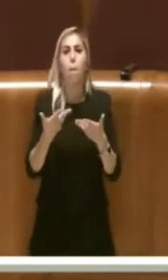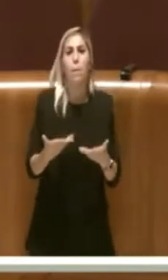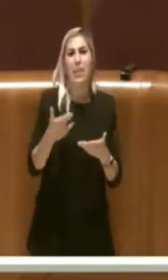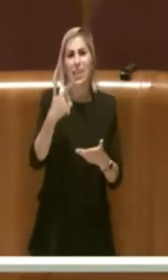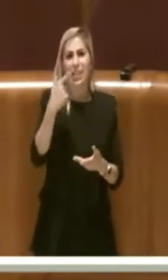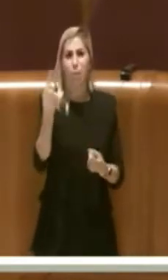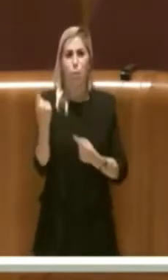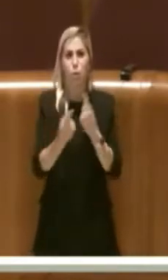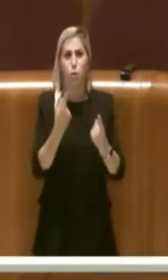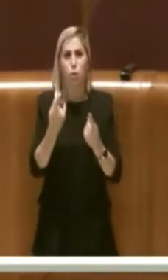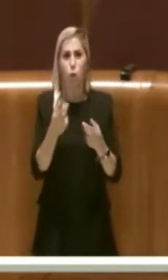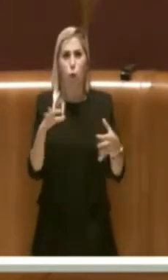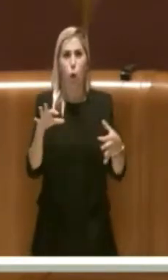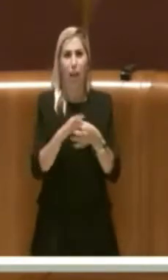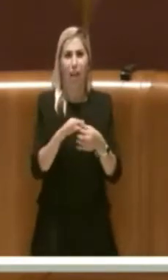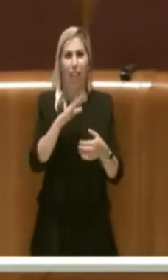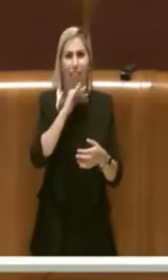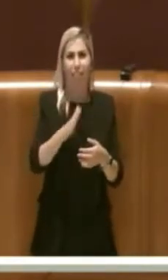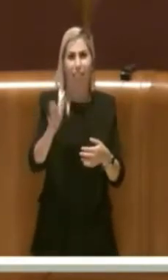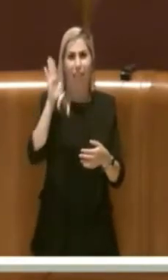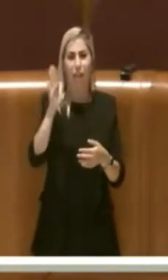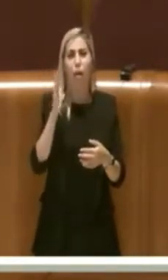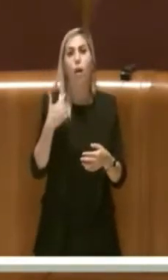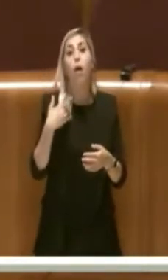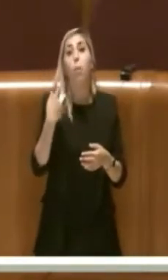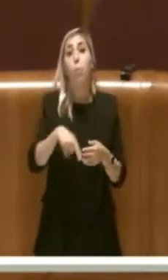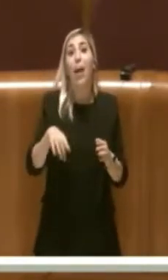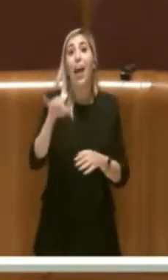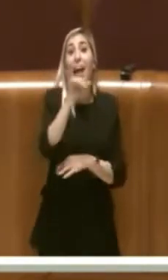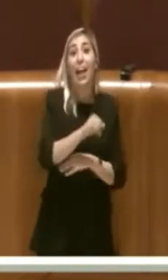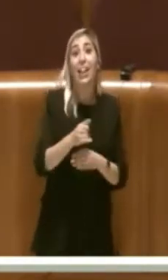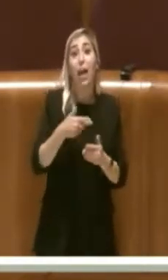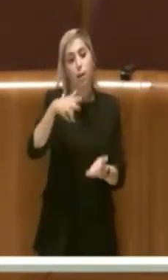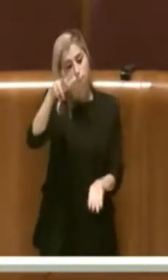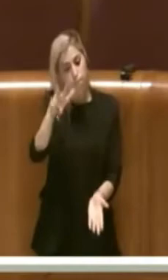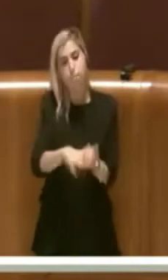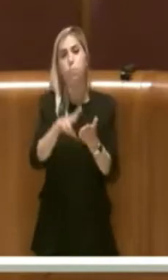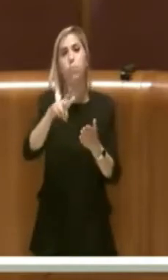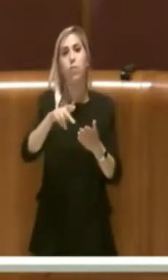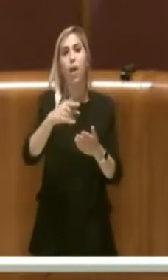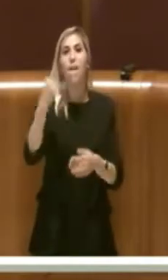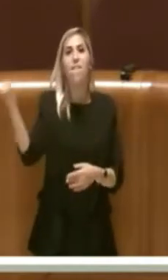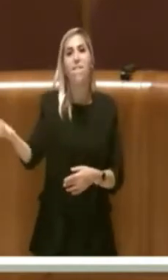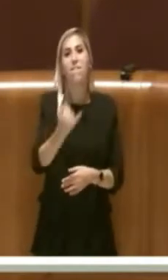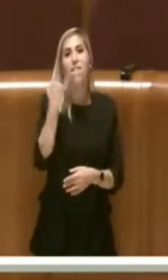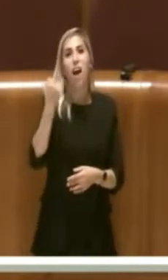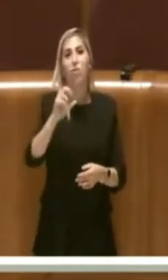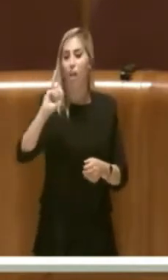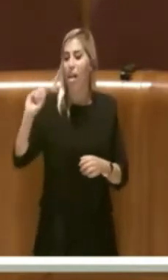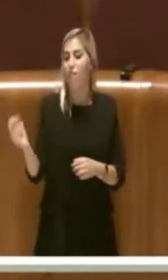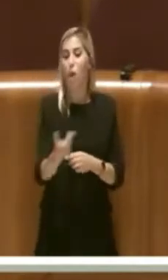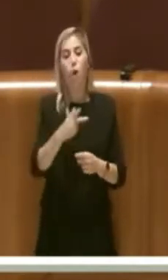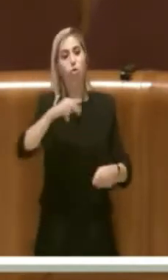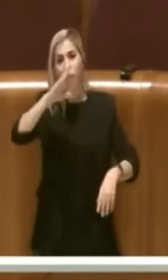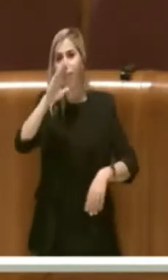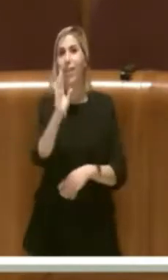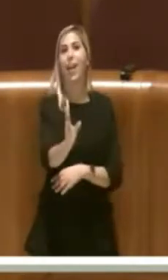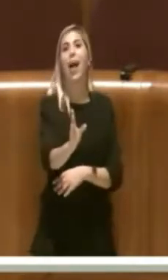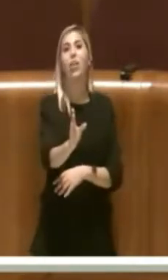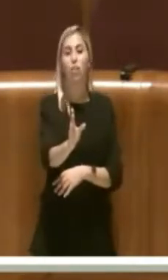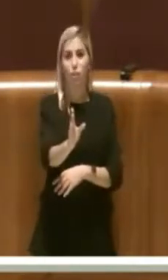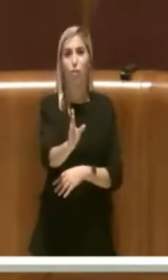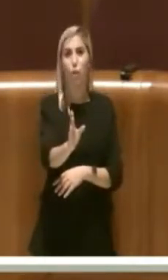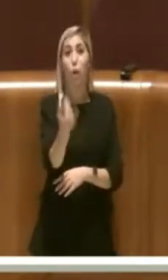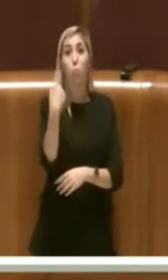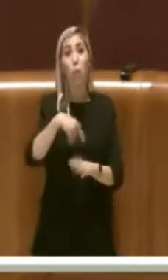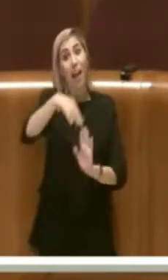appesantiti. Meccanismi che rendano l'iter approvativo, per quanto possibile, snello ed improntato all'efficienza.